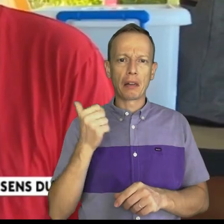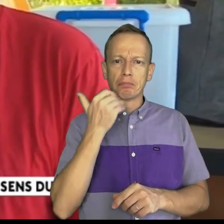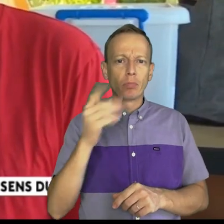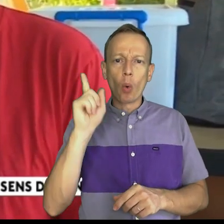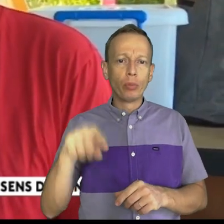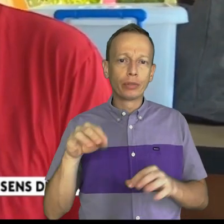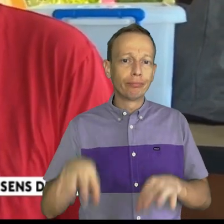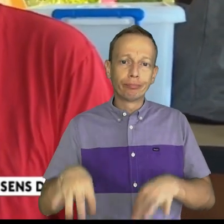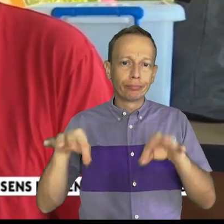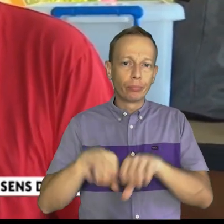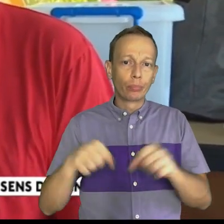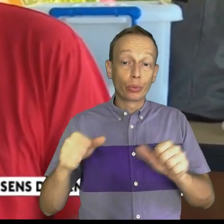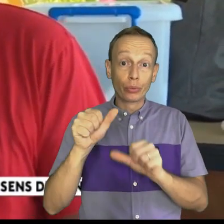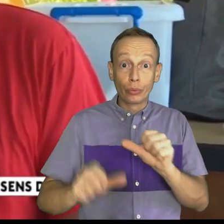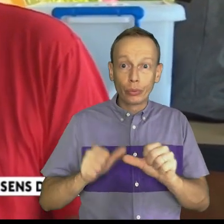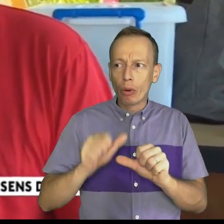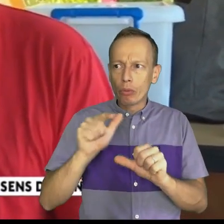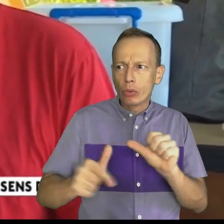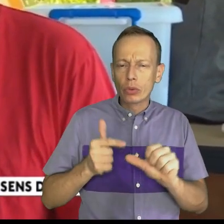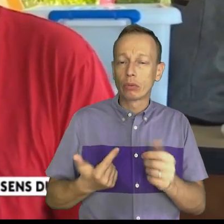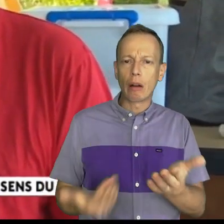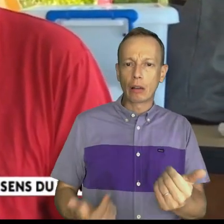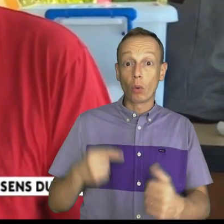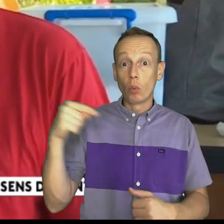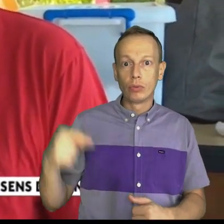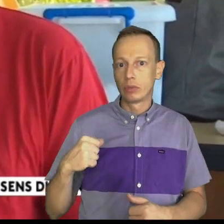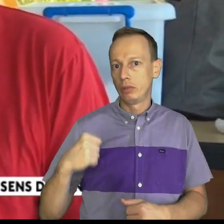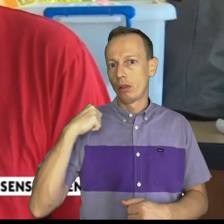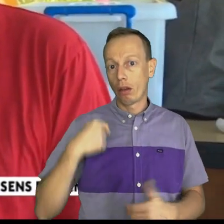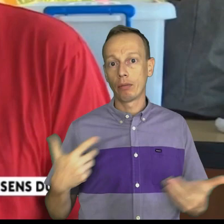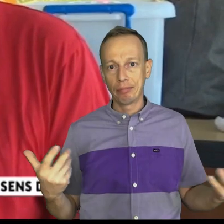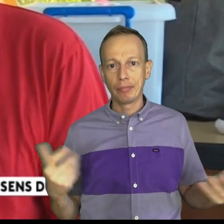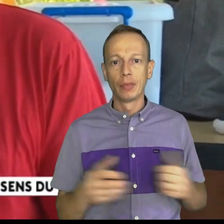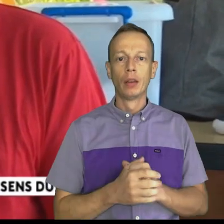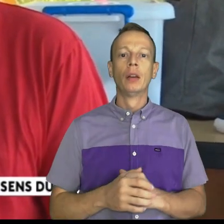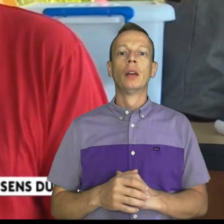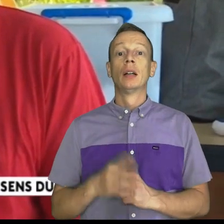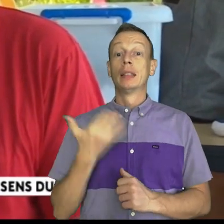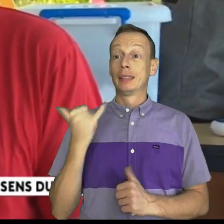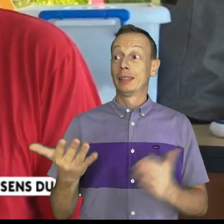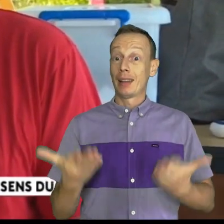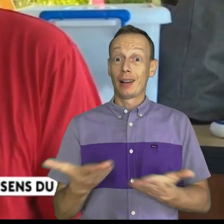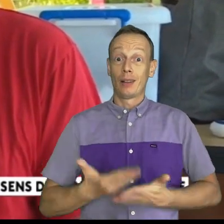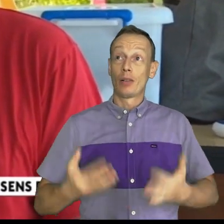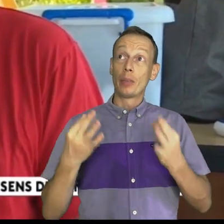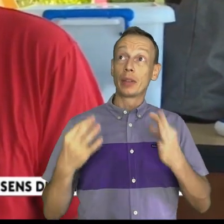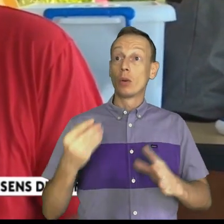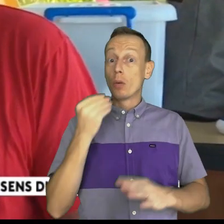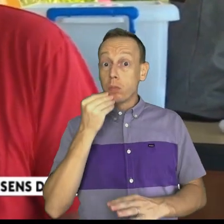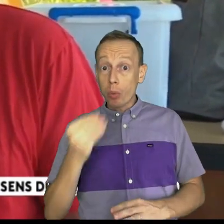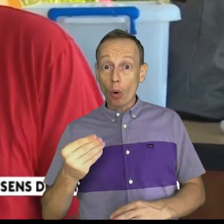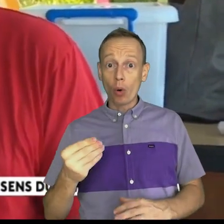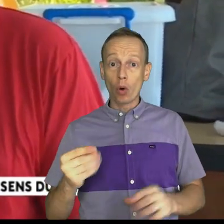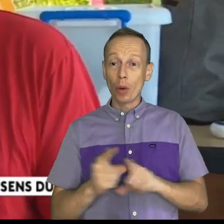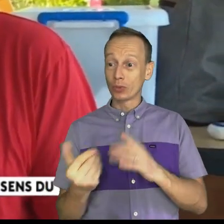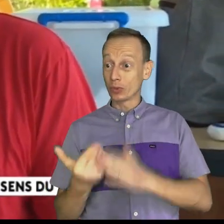on a dû faire un break de presque une heure, une heure, deux heures même. Et donc, si on a